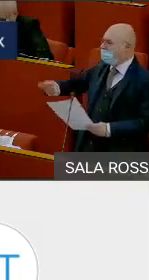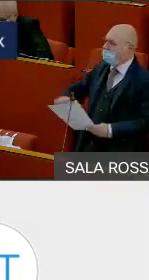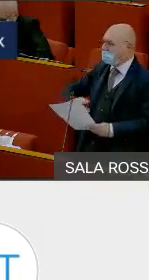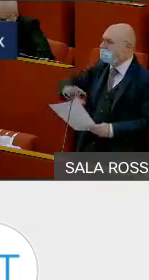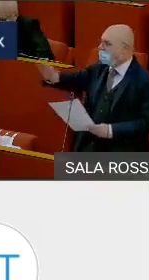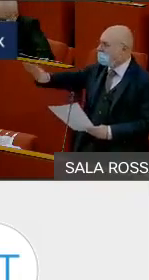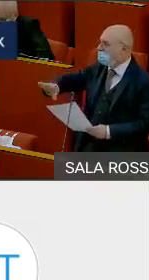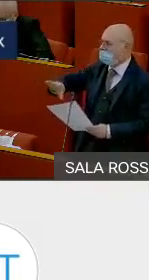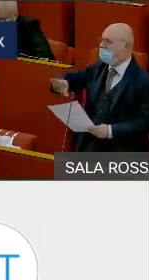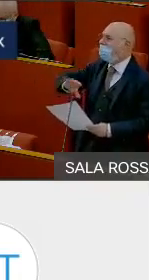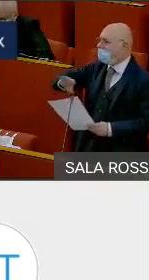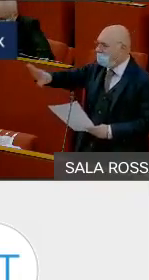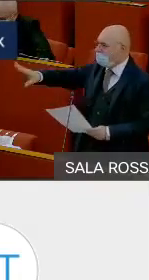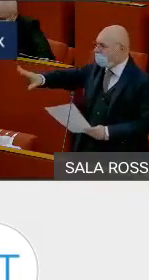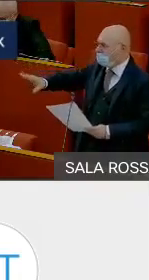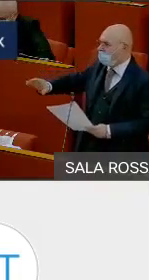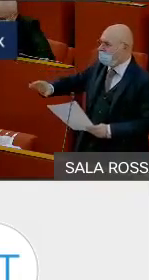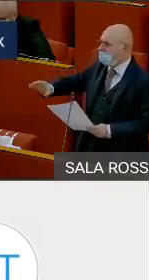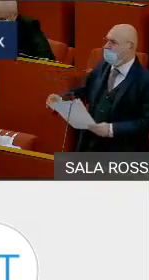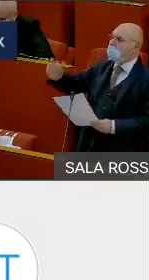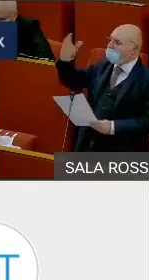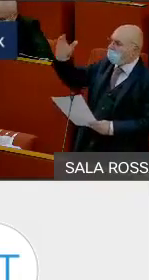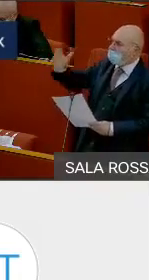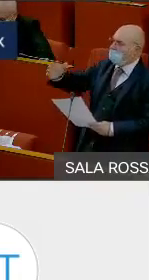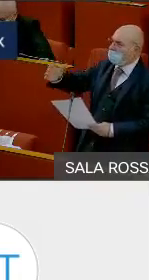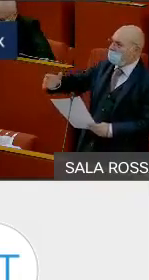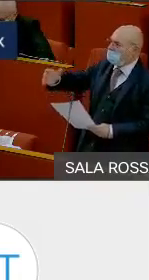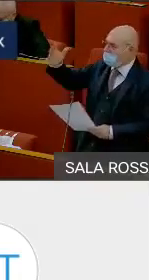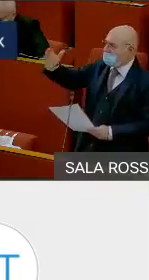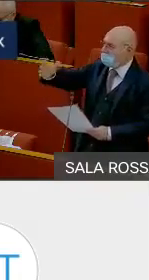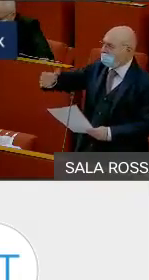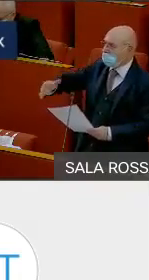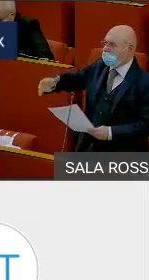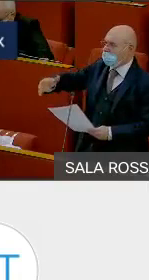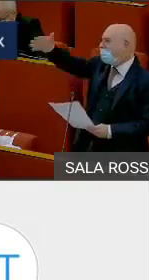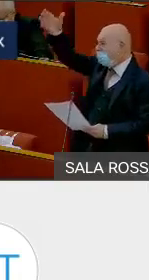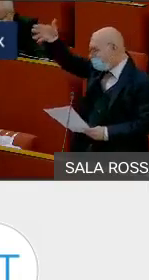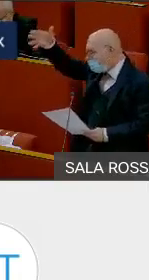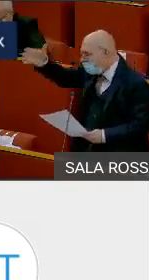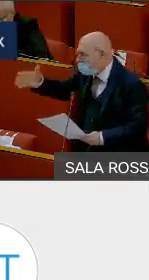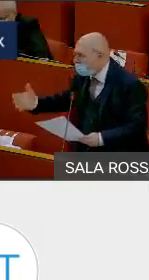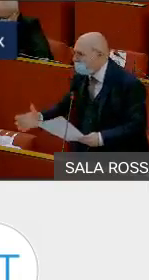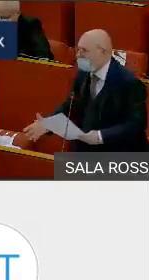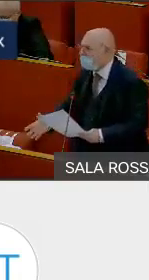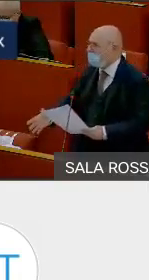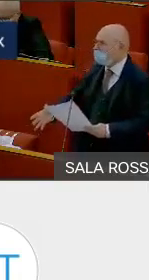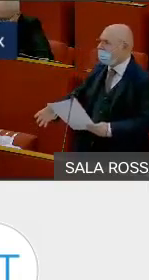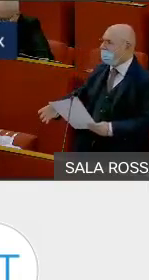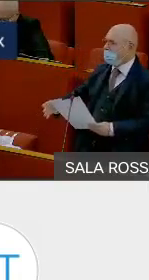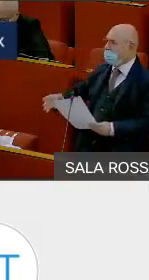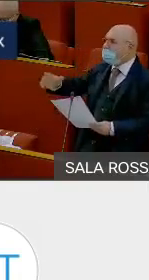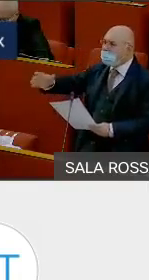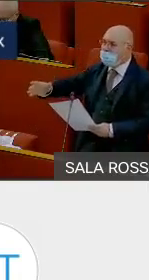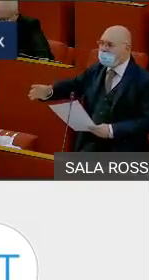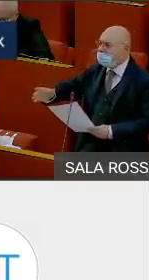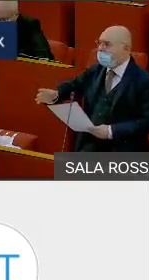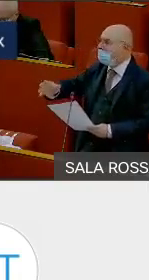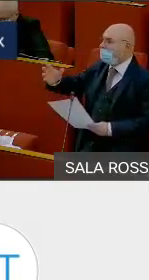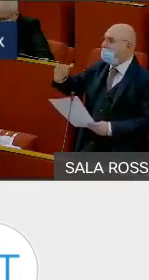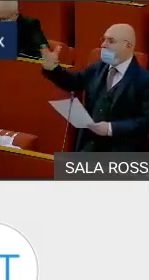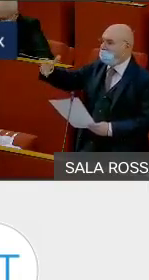in questo caso soltanto l'agricoltore che ci sia una produzione su quel territorio che risponde a certe tabelle regionali altrimenti